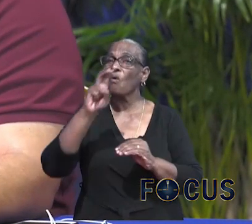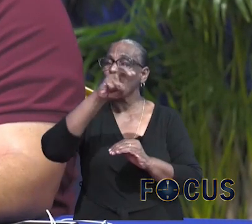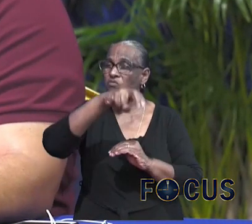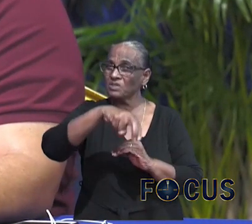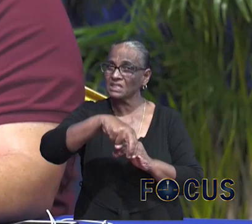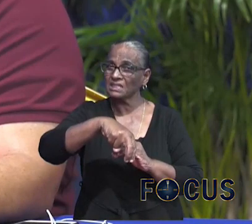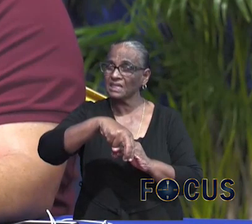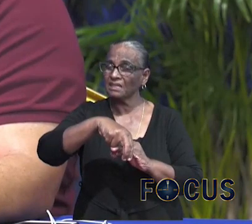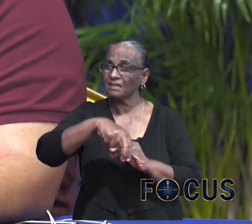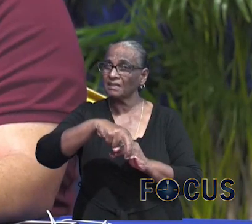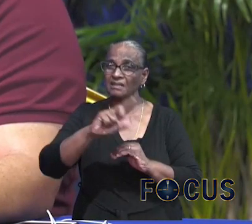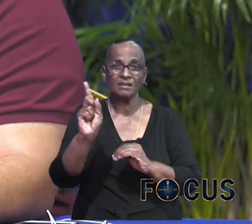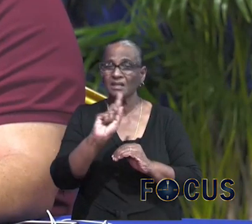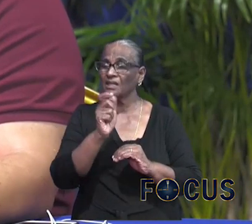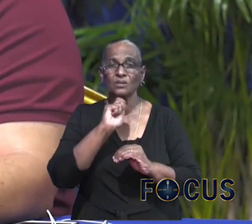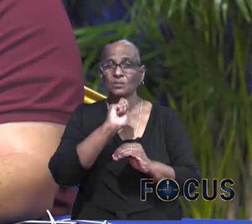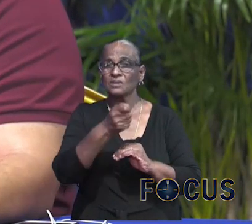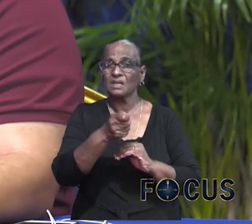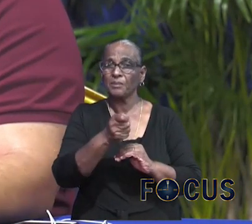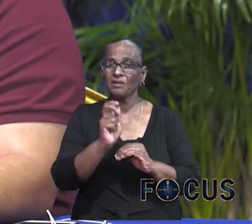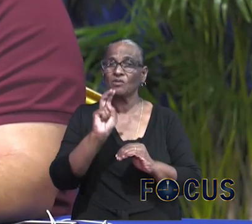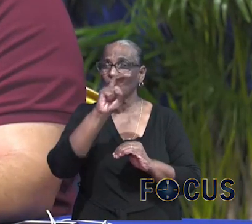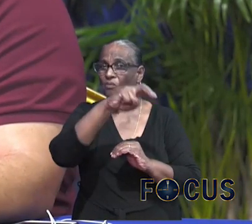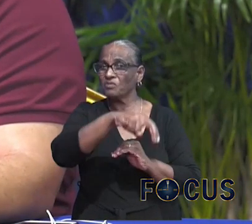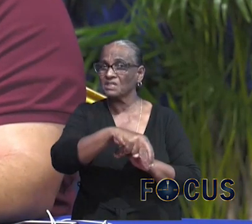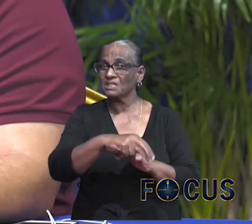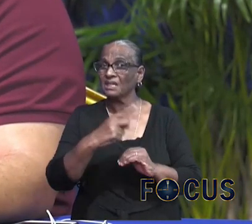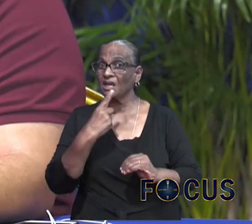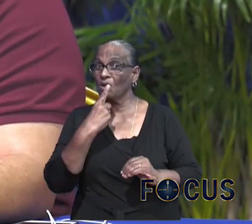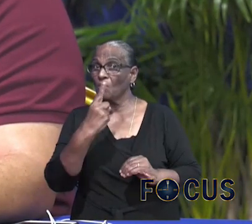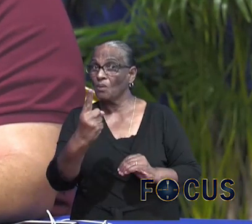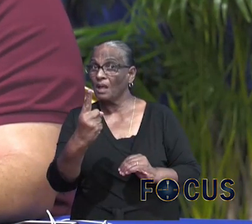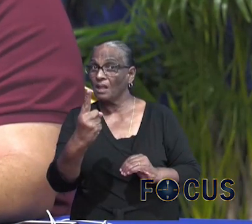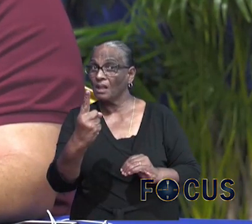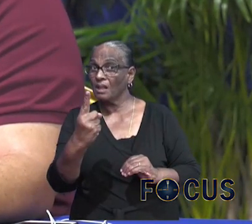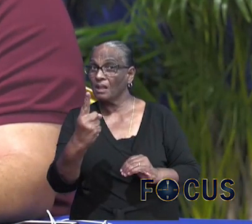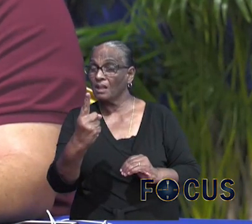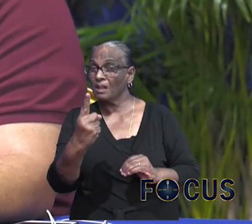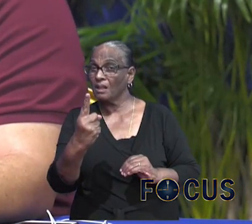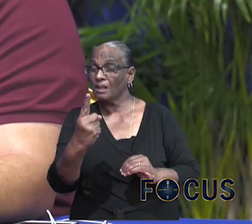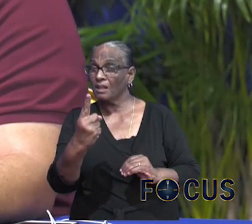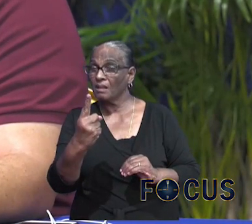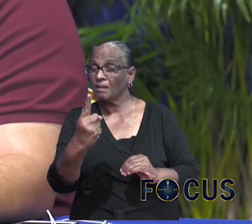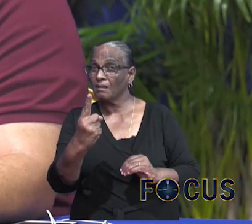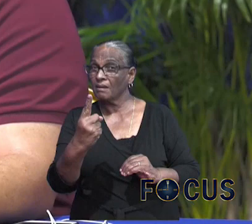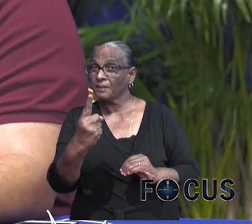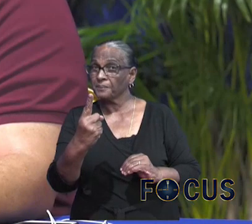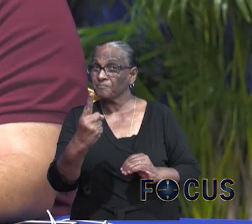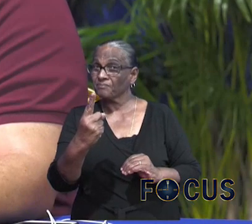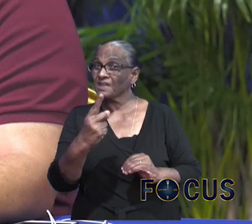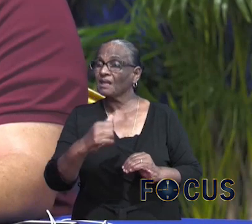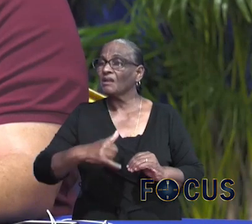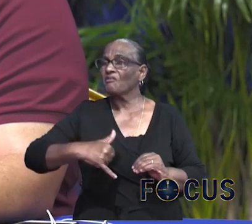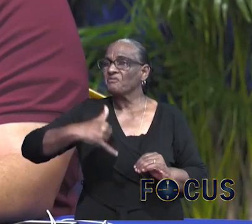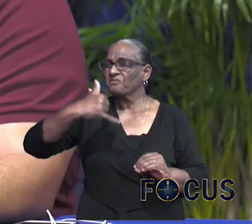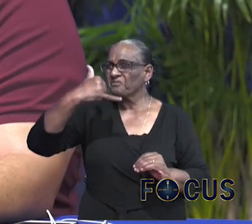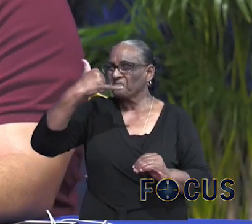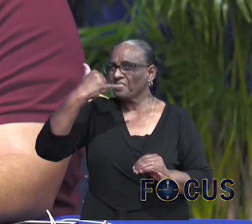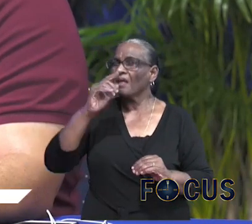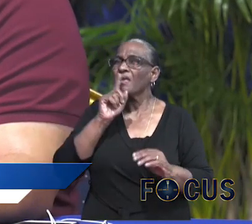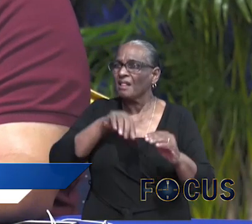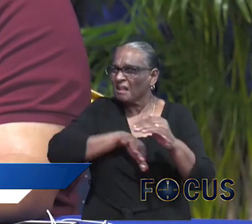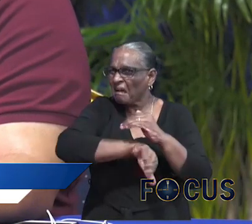cetera. Wat er dus wel gebeurt is dat we zien dat er daar elke dat er heel veel